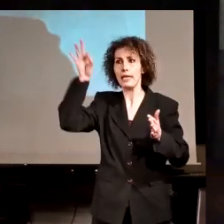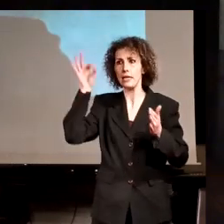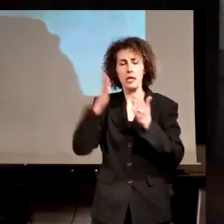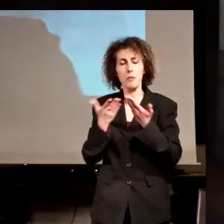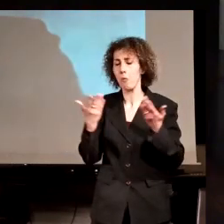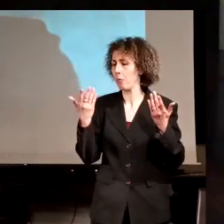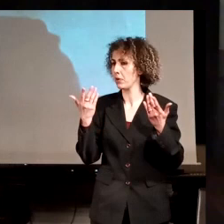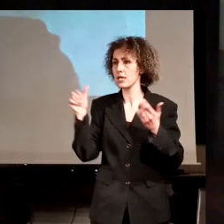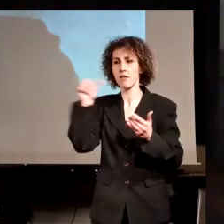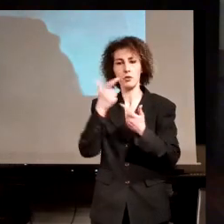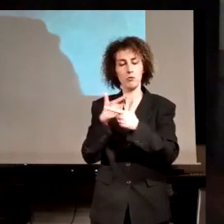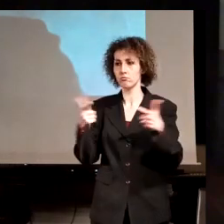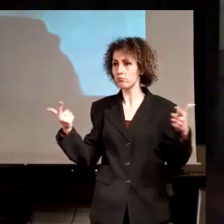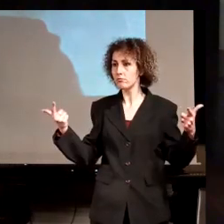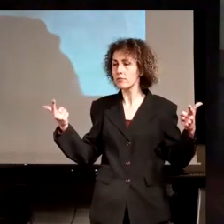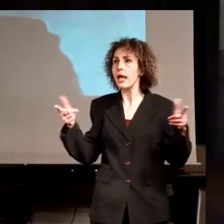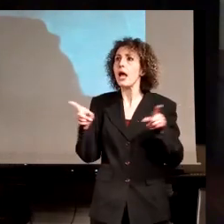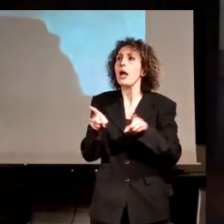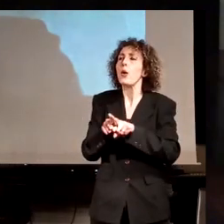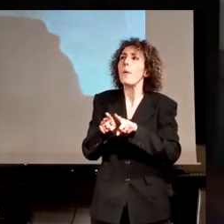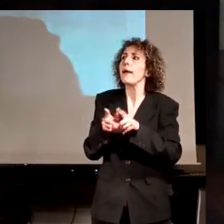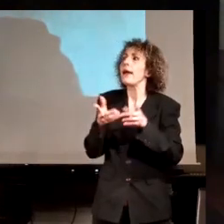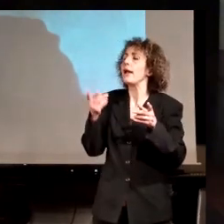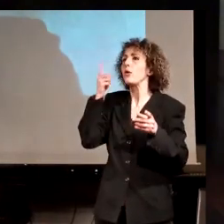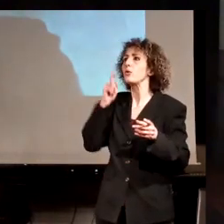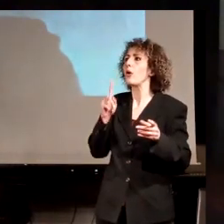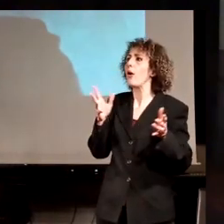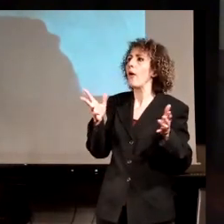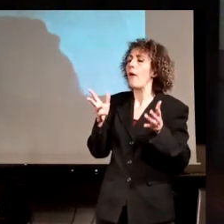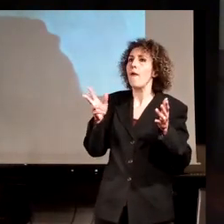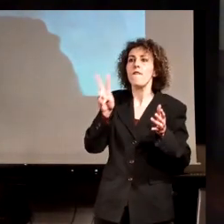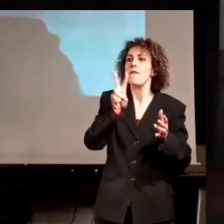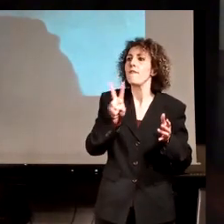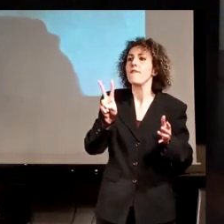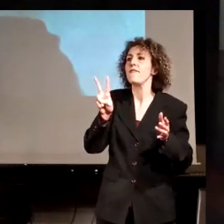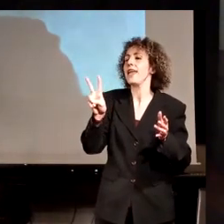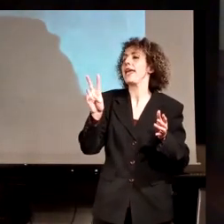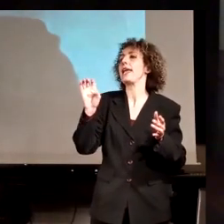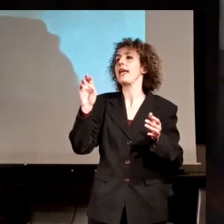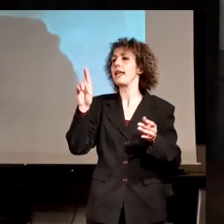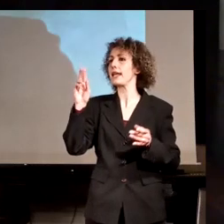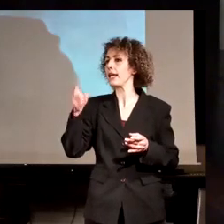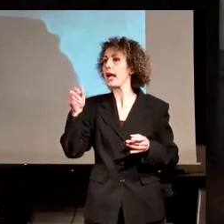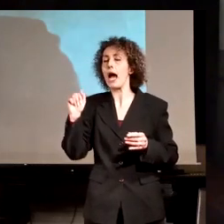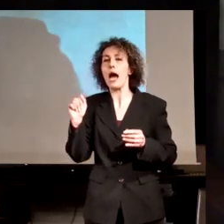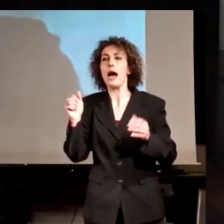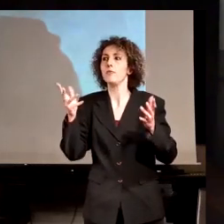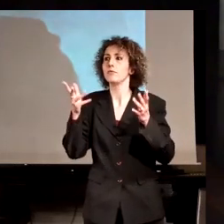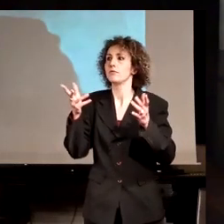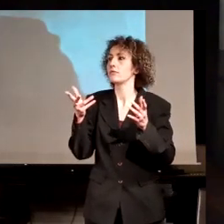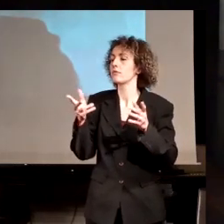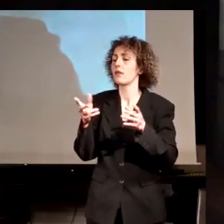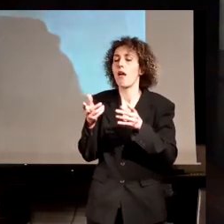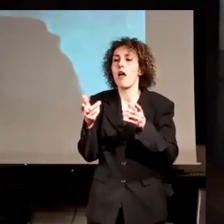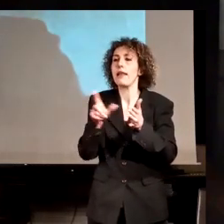dire è come se non lo so come se virga sparisse non c'entra niente come ma come importante